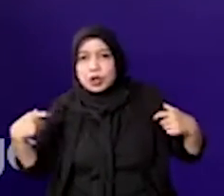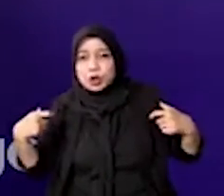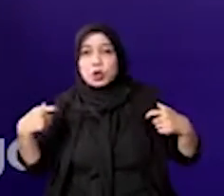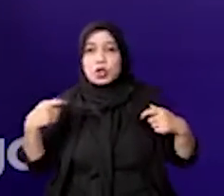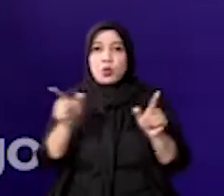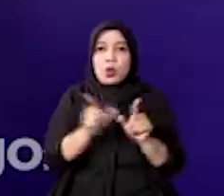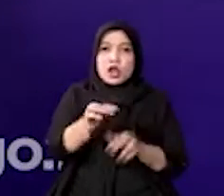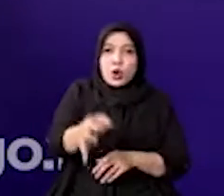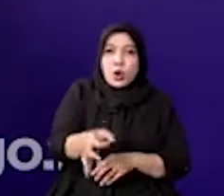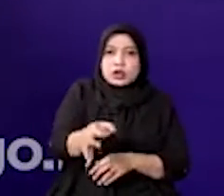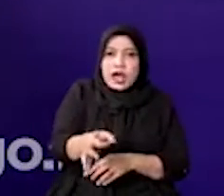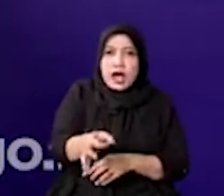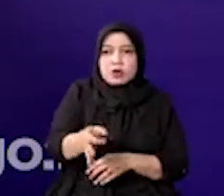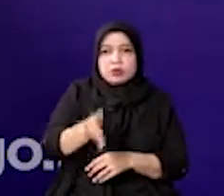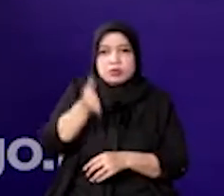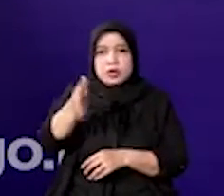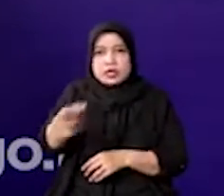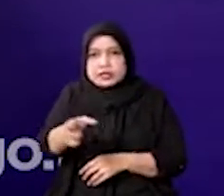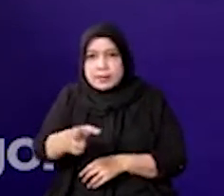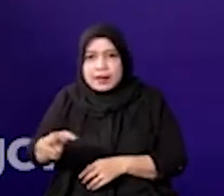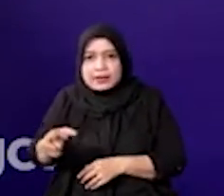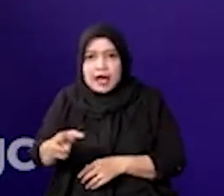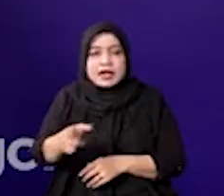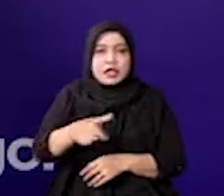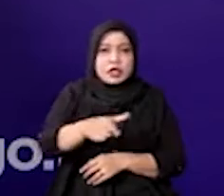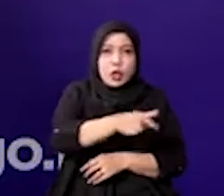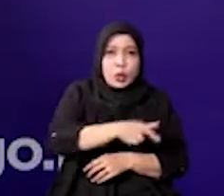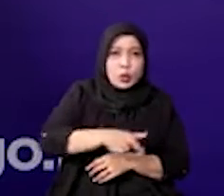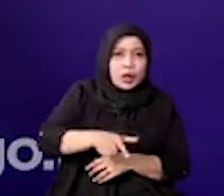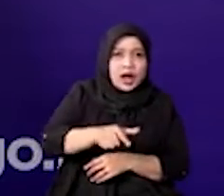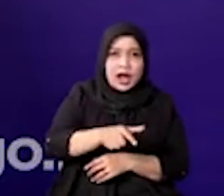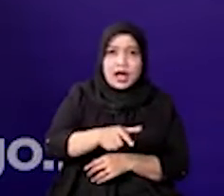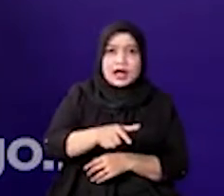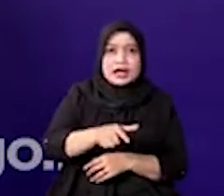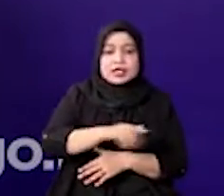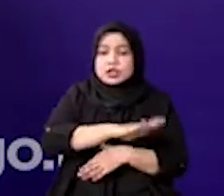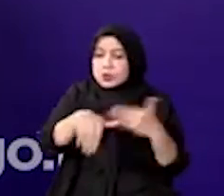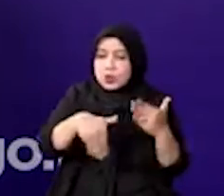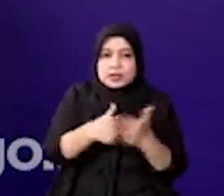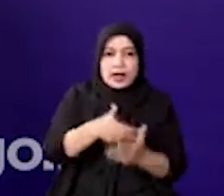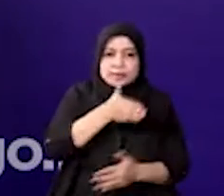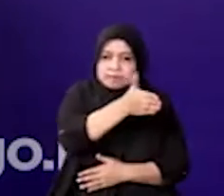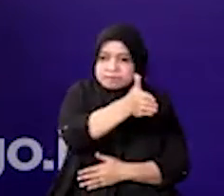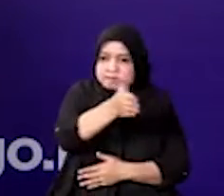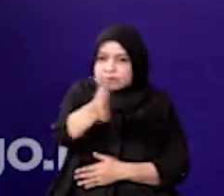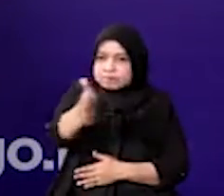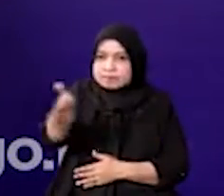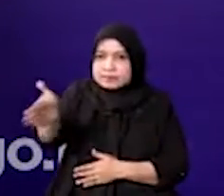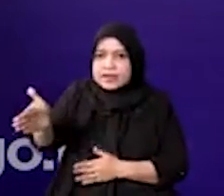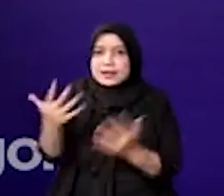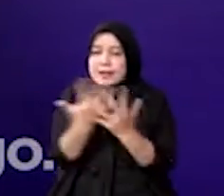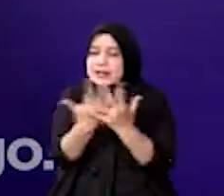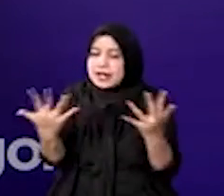Kelurahan sampai ke rtnya itu bisa door to door menjelaskan kepada